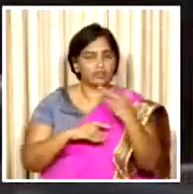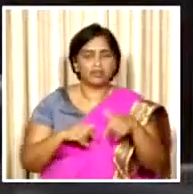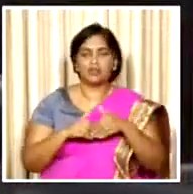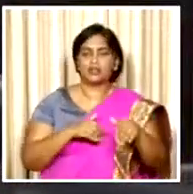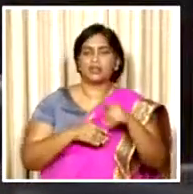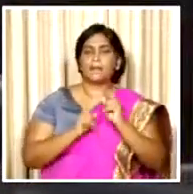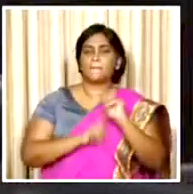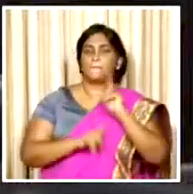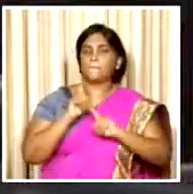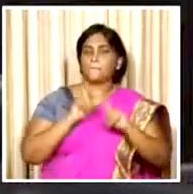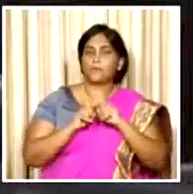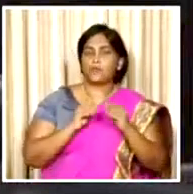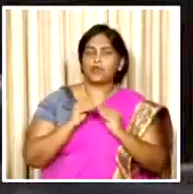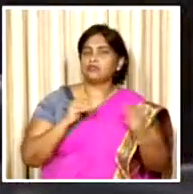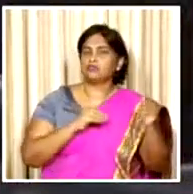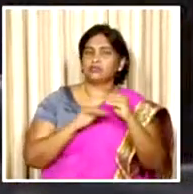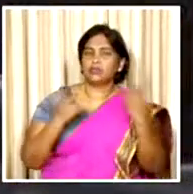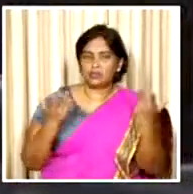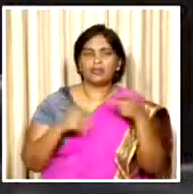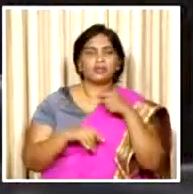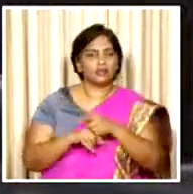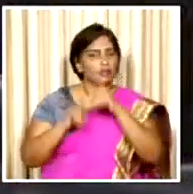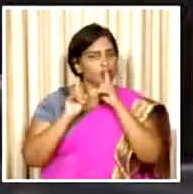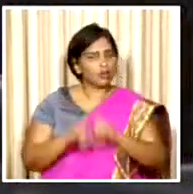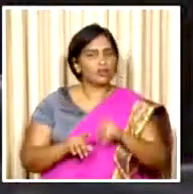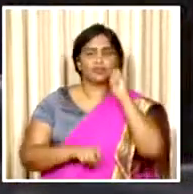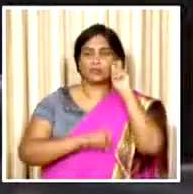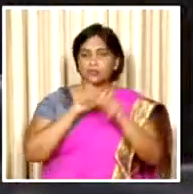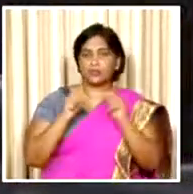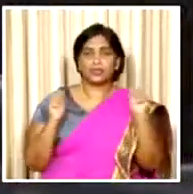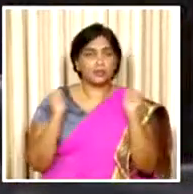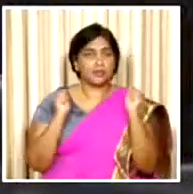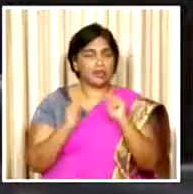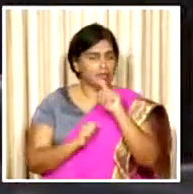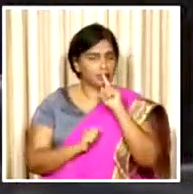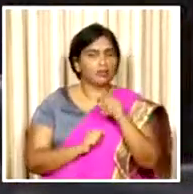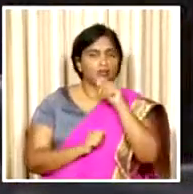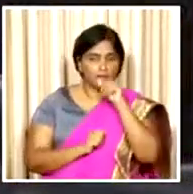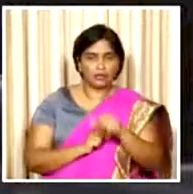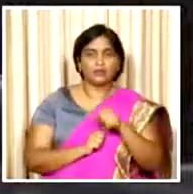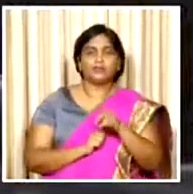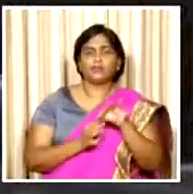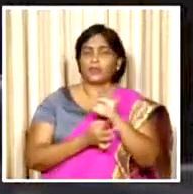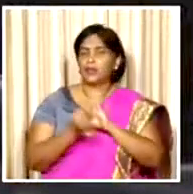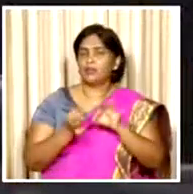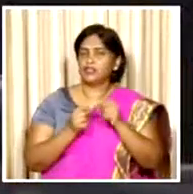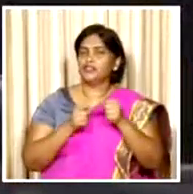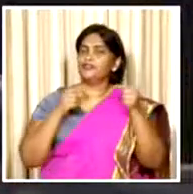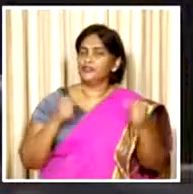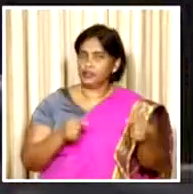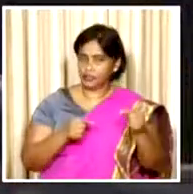පවතින පාර්ලිමේන්තුවට විකල්පයක් නැහැ කියලා මේ විදියට ජනතාව බිය කරන එක ඇත්ත වශයෙන්ම ප්‍රජාතන්ත්‍ර විරෝධී